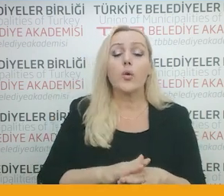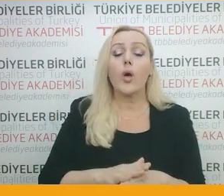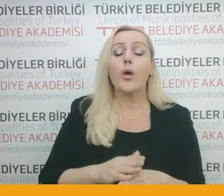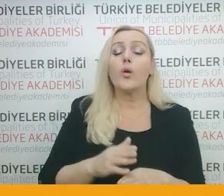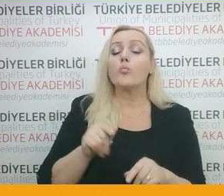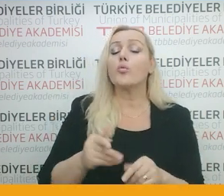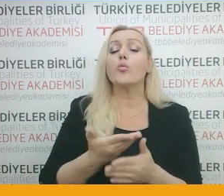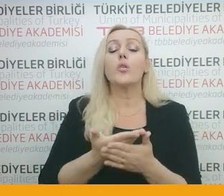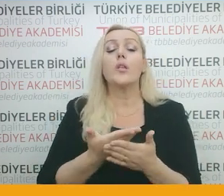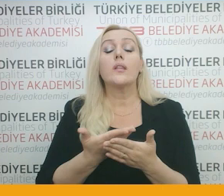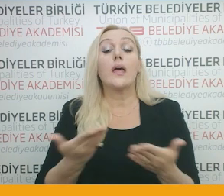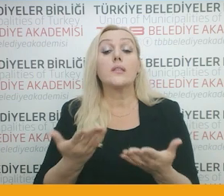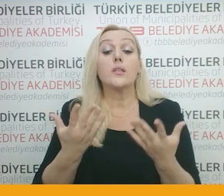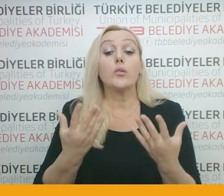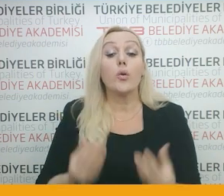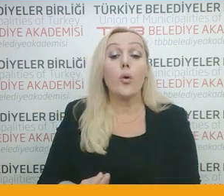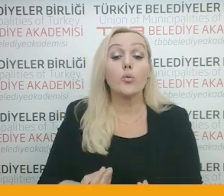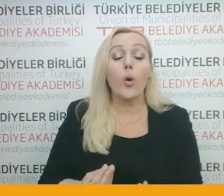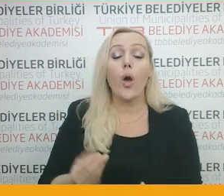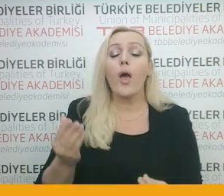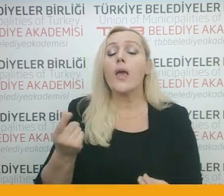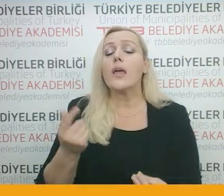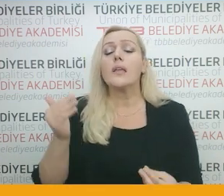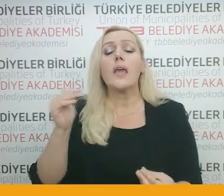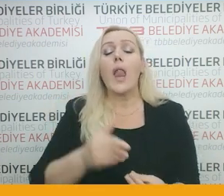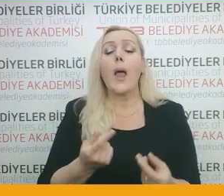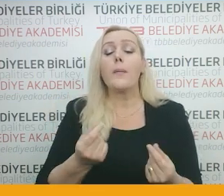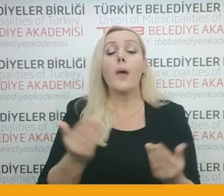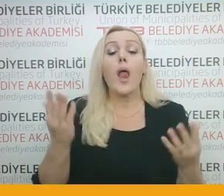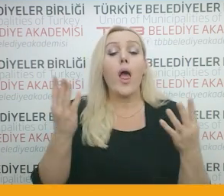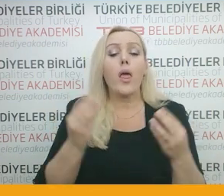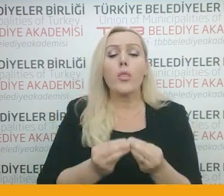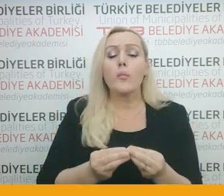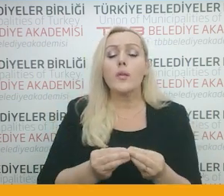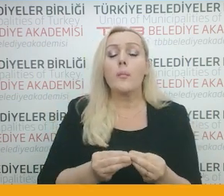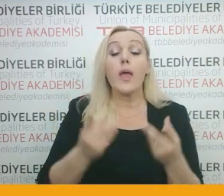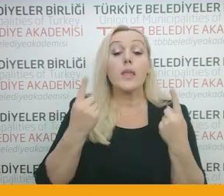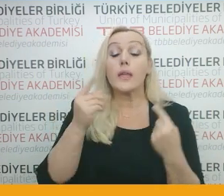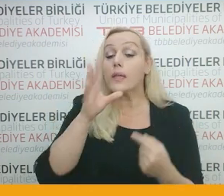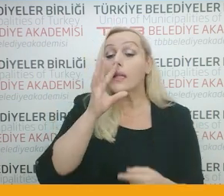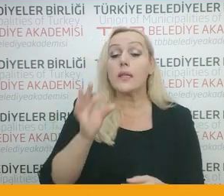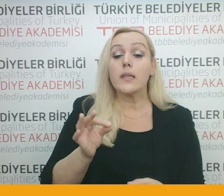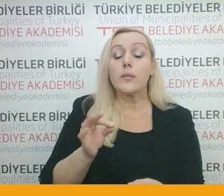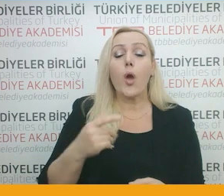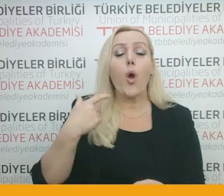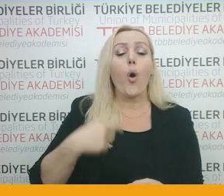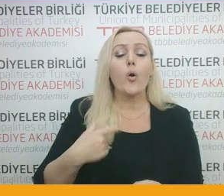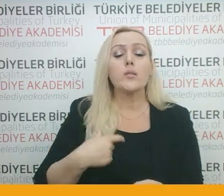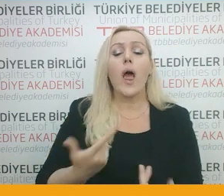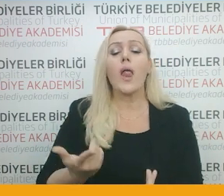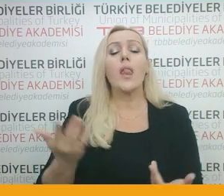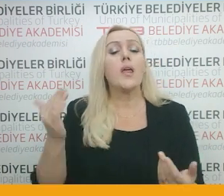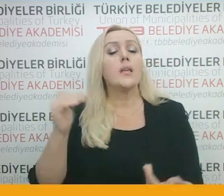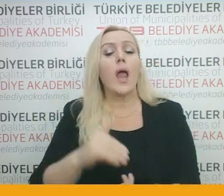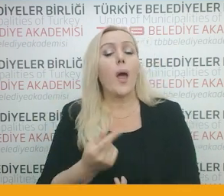gerekiyor? Bu gelirlerin dayanakları nedir? Gelir toplamanın sorumluluğu kimdedir? Özel gelirler nelerdir? Bağış ve yardımlar